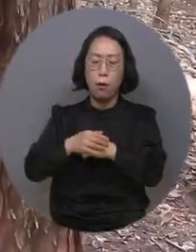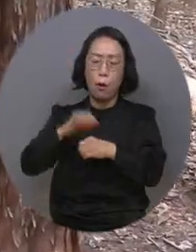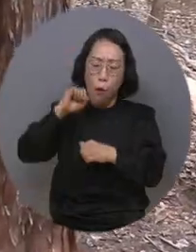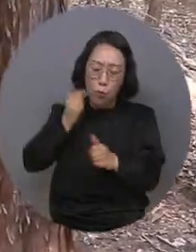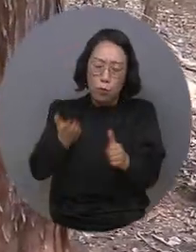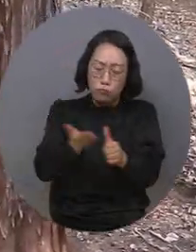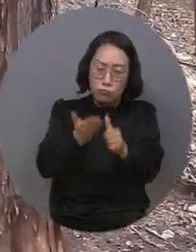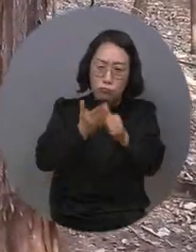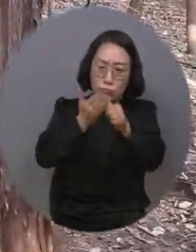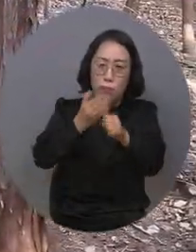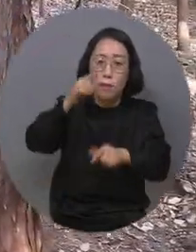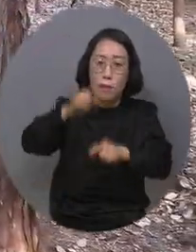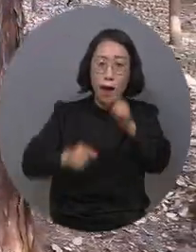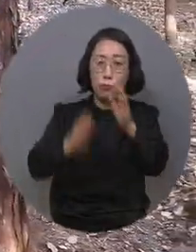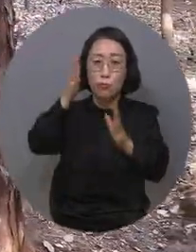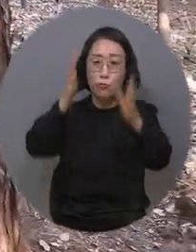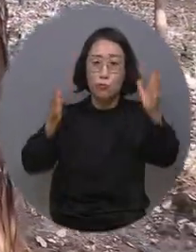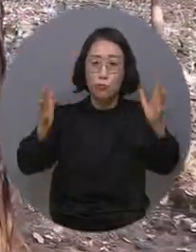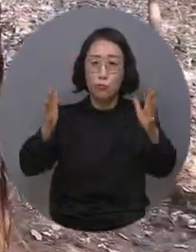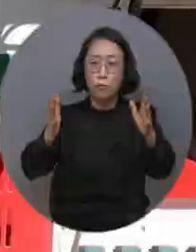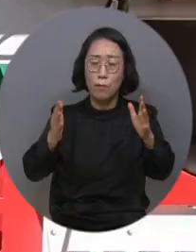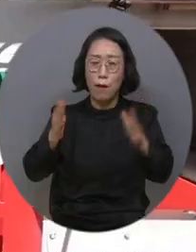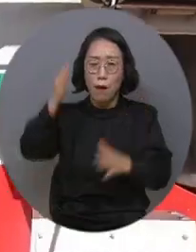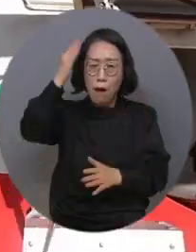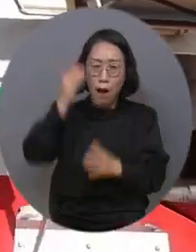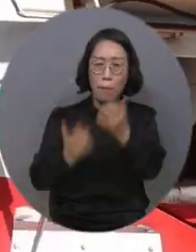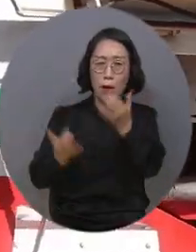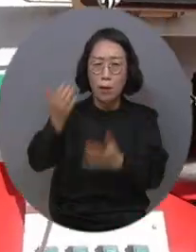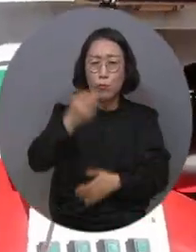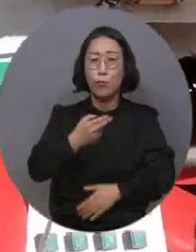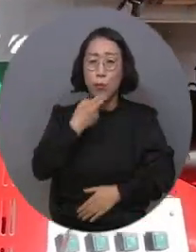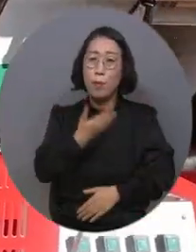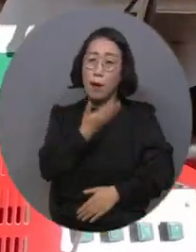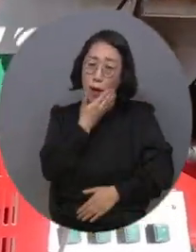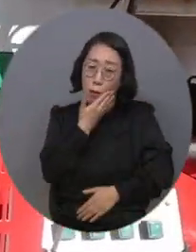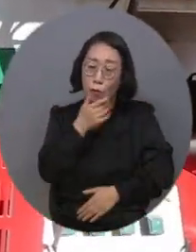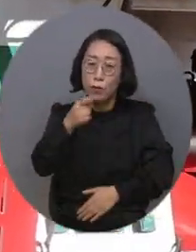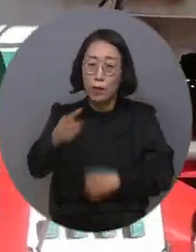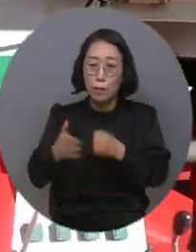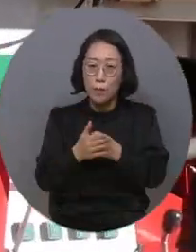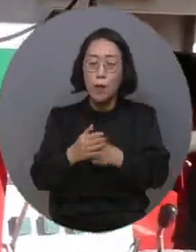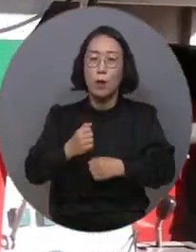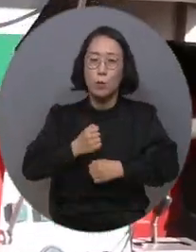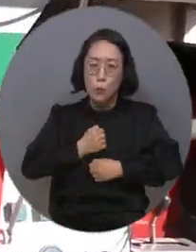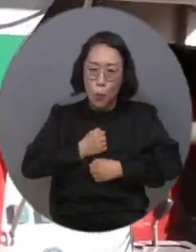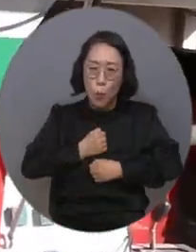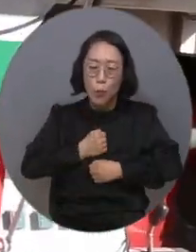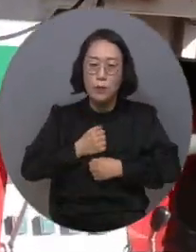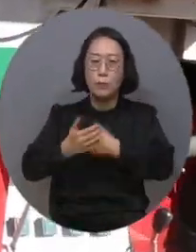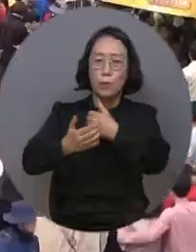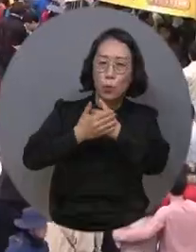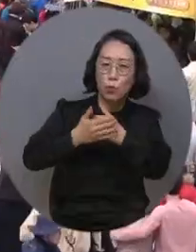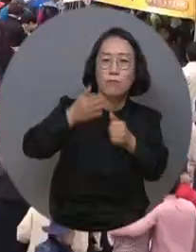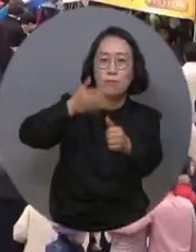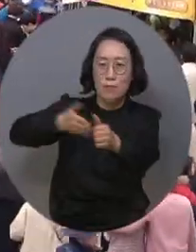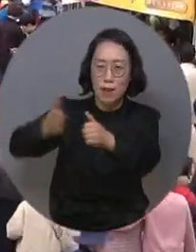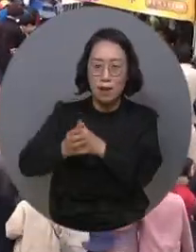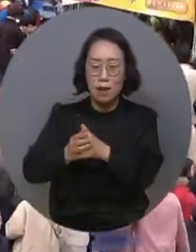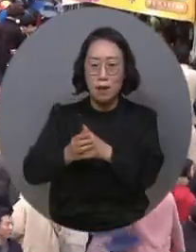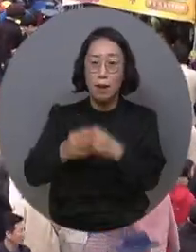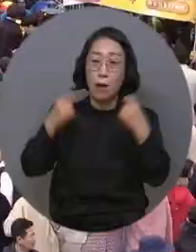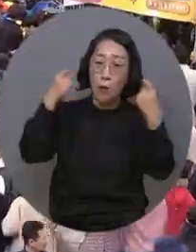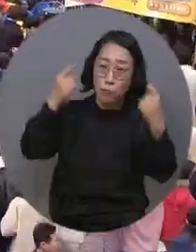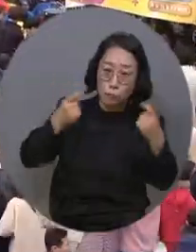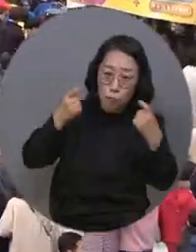가꾼 우리의 아름답고 소중한 숲을 잃지 않도록 봄철 산불 예방에 적극 협조해 주실 것을 요청드린다며 봄철